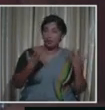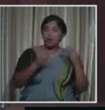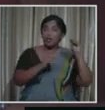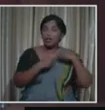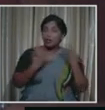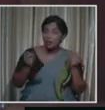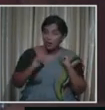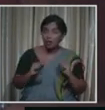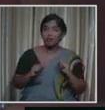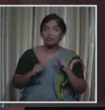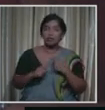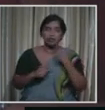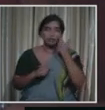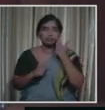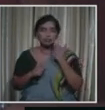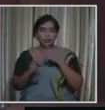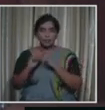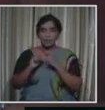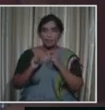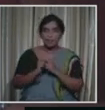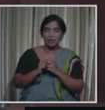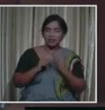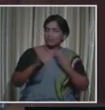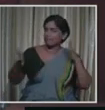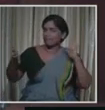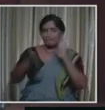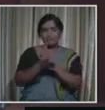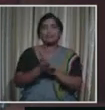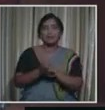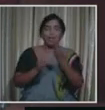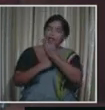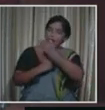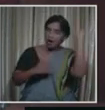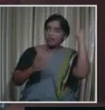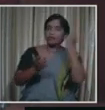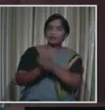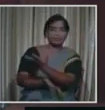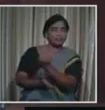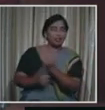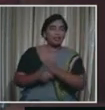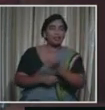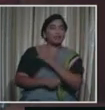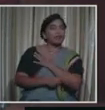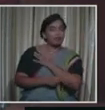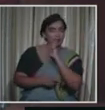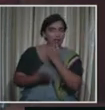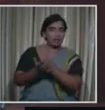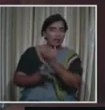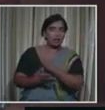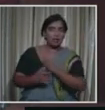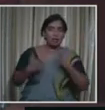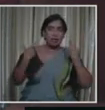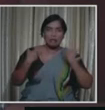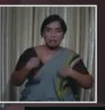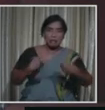dekare, itu masar na bawa itu patkarla, bintia itu mehetkarla, illa asih miliu magen naga tak gota abekila. Orang mahinda mata ikhando rakine